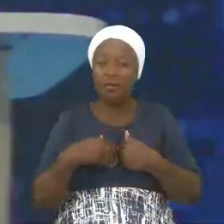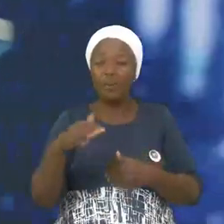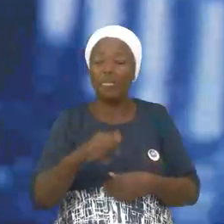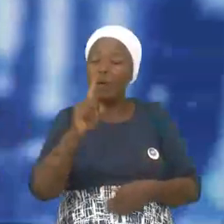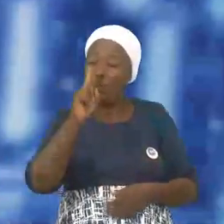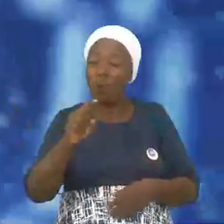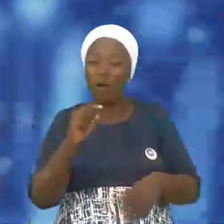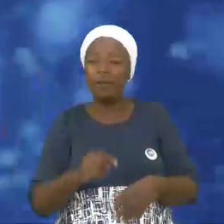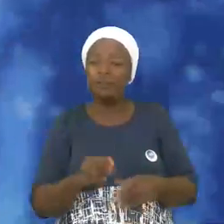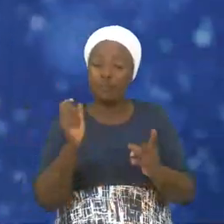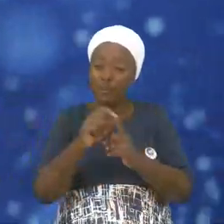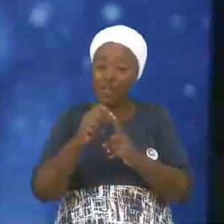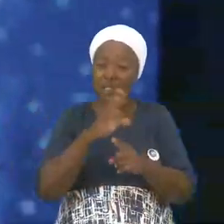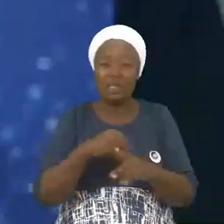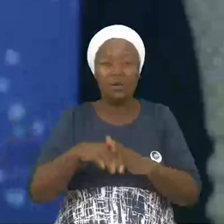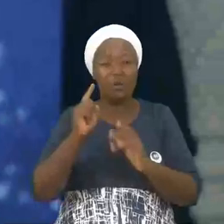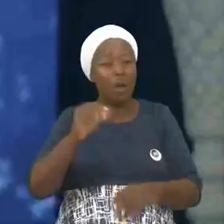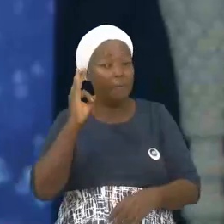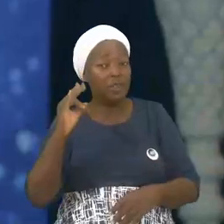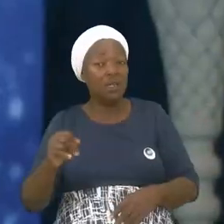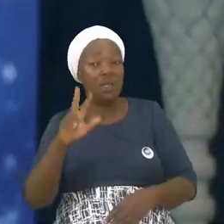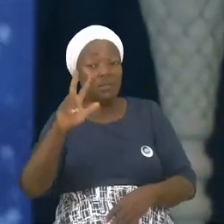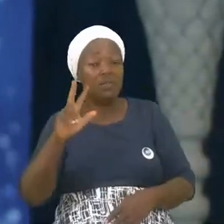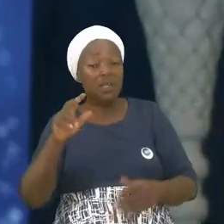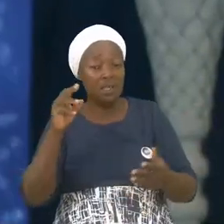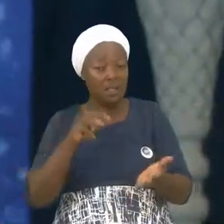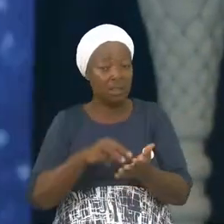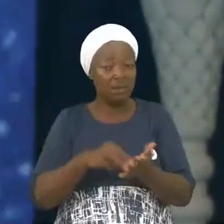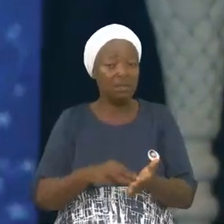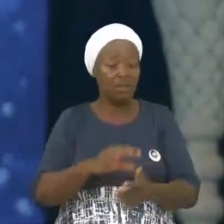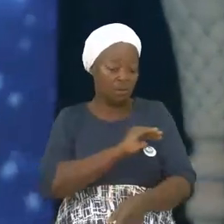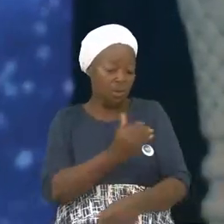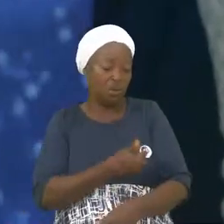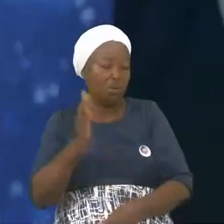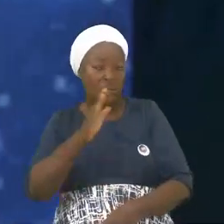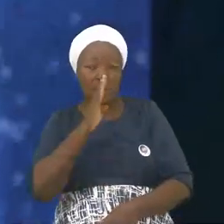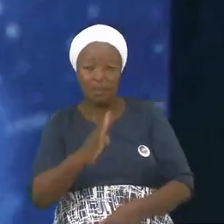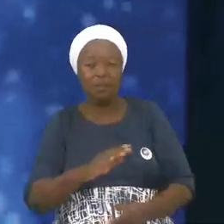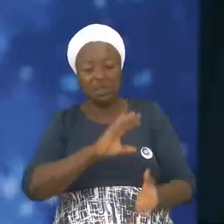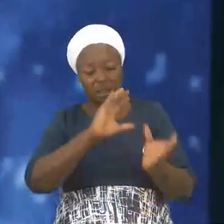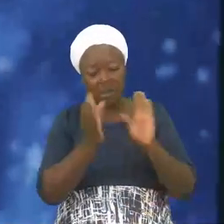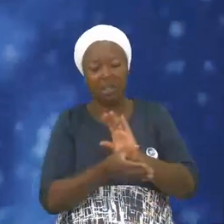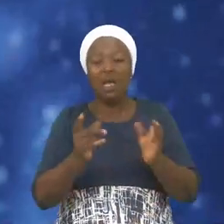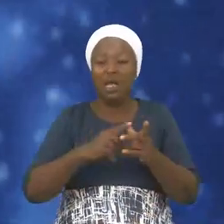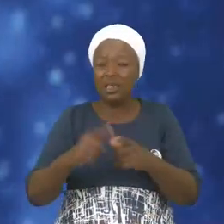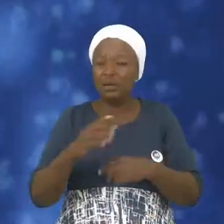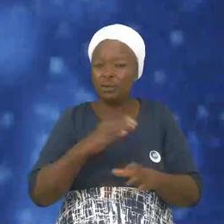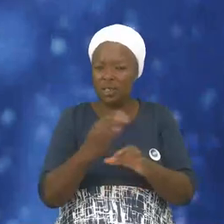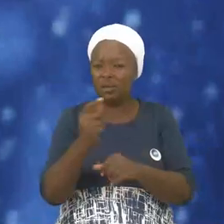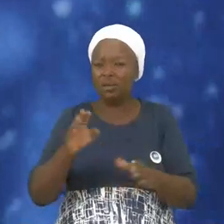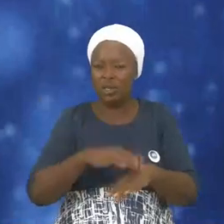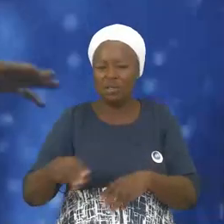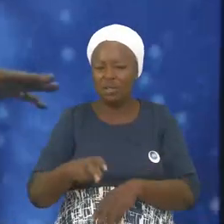en voyage et tu auras un seul message, une seule prédication. 3000 âmes